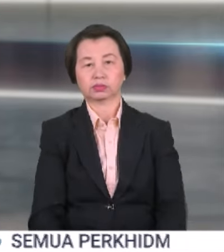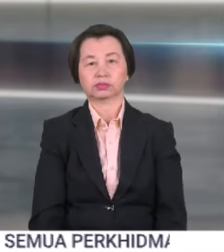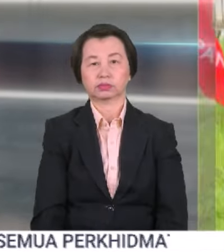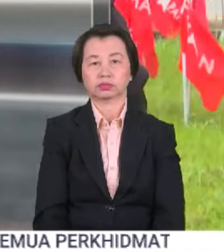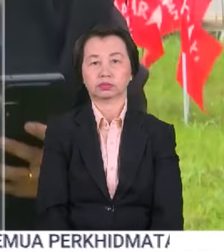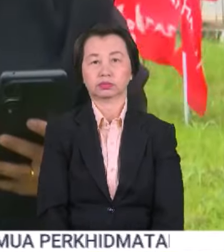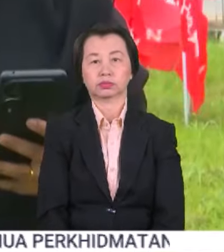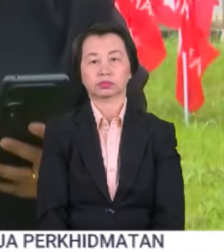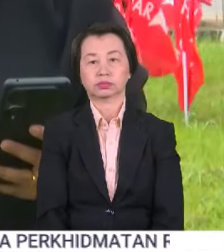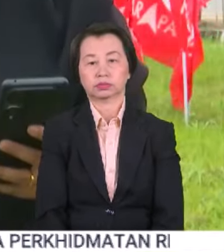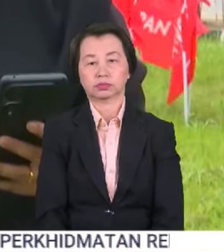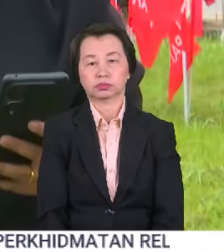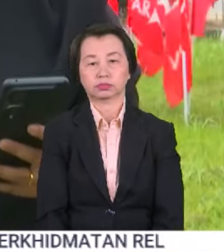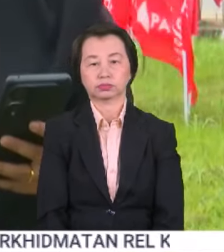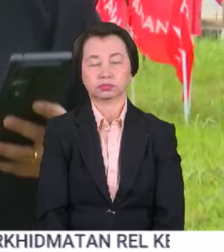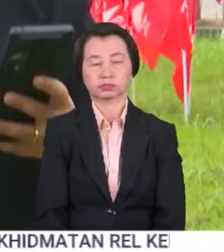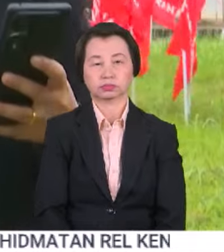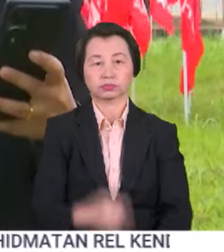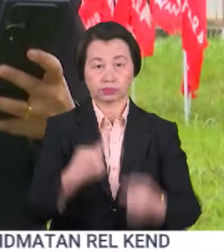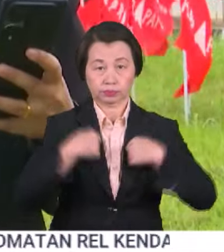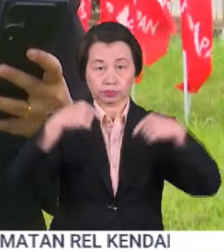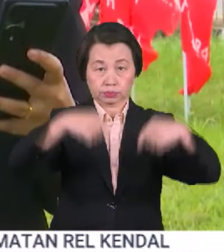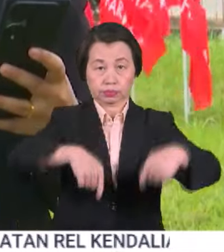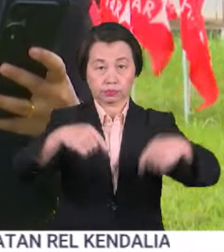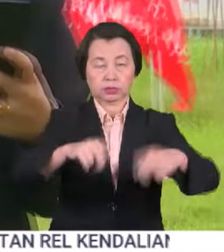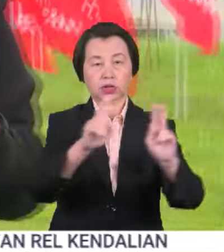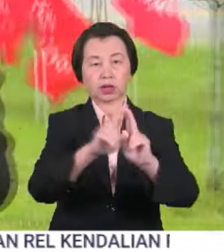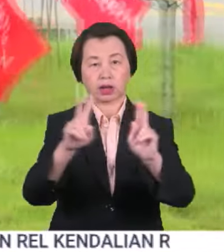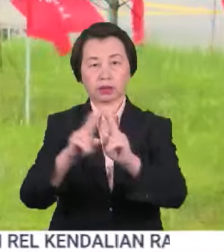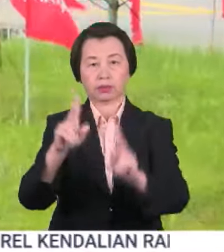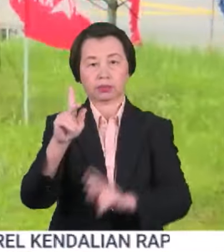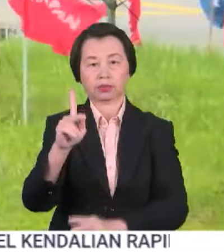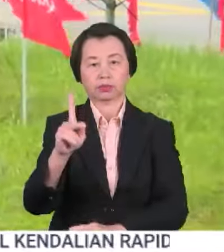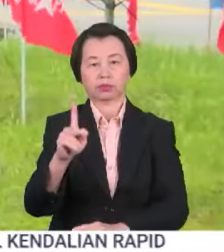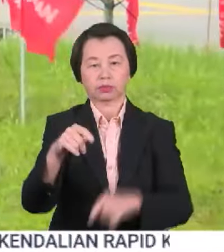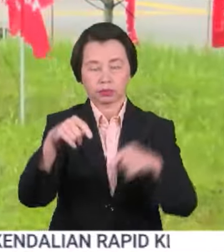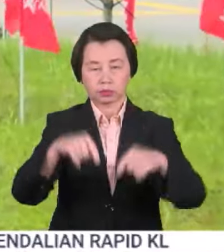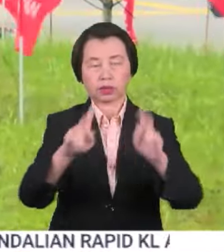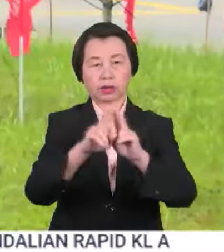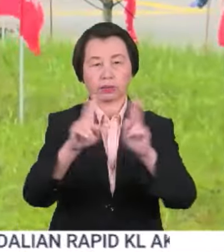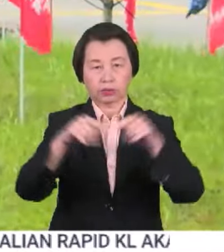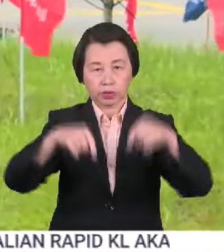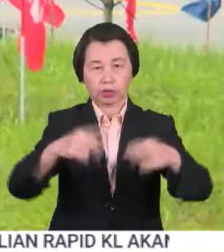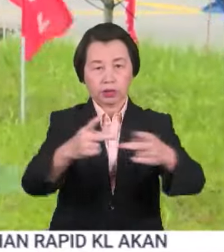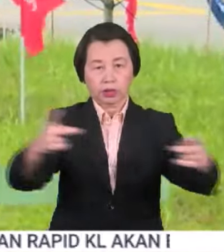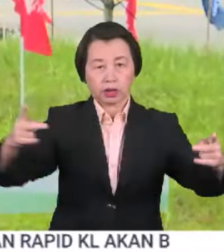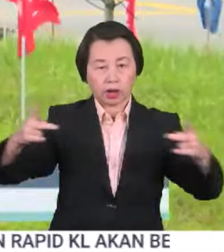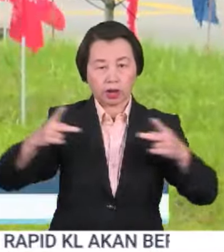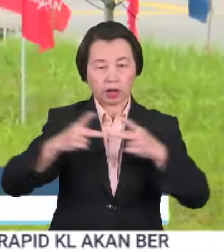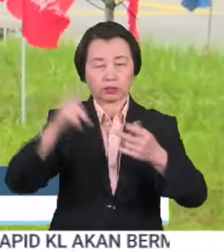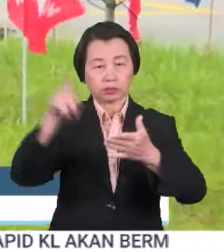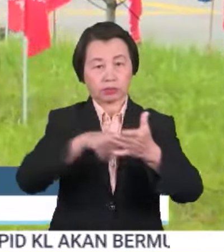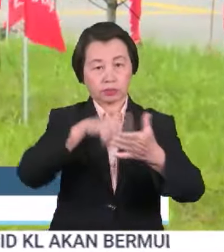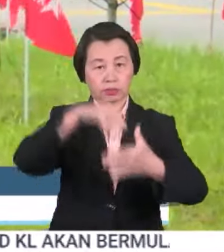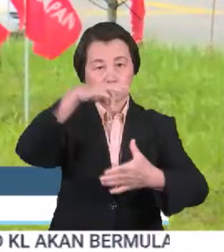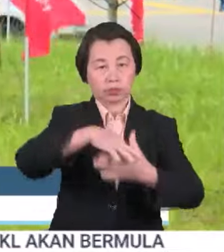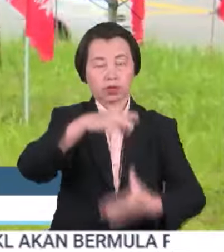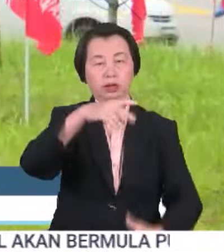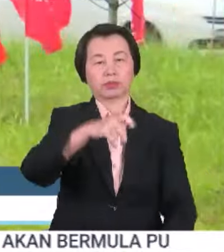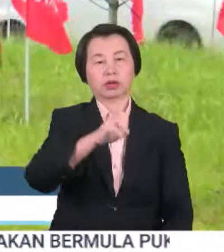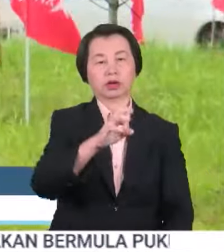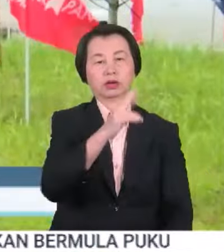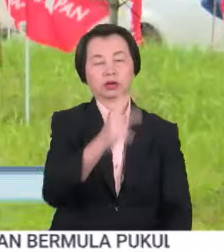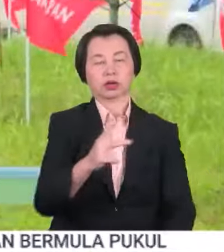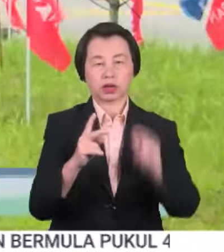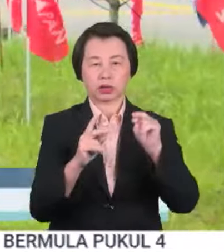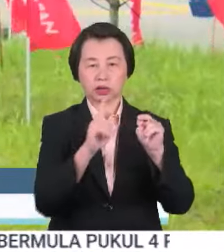silakan. Saya kini berada di Kampung Kromadarak di mana merupakan kawasan berlangsungnya pilihan raya